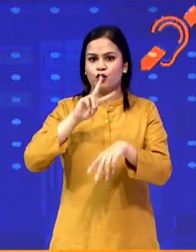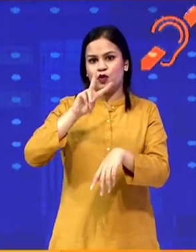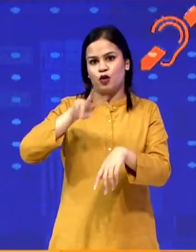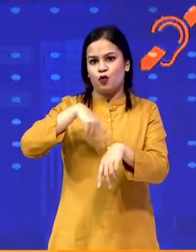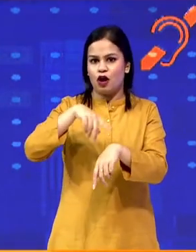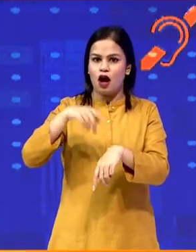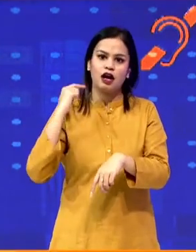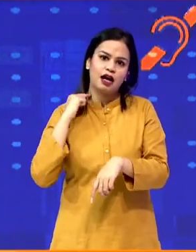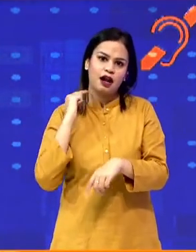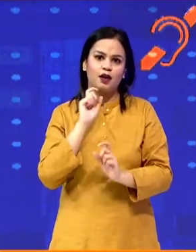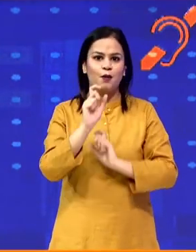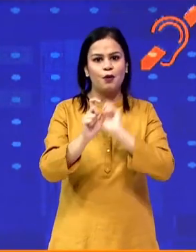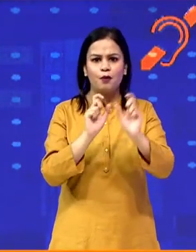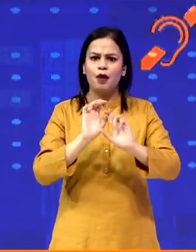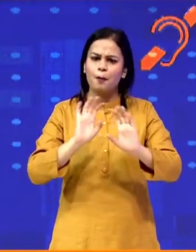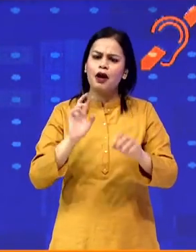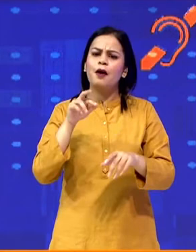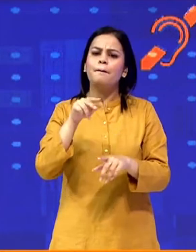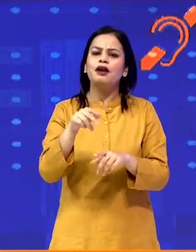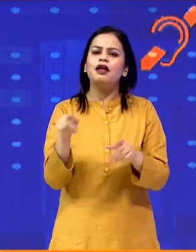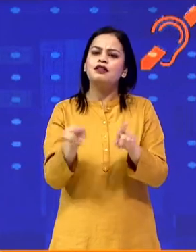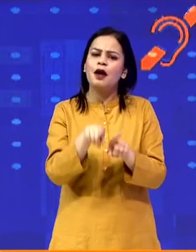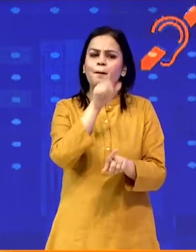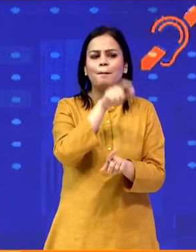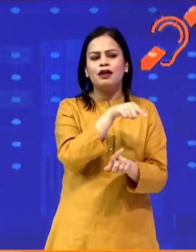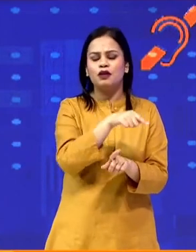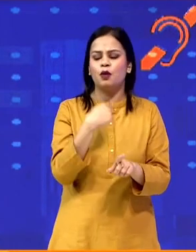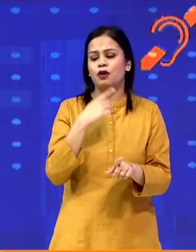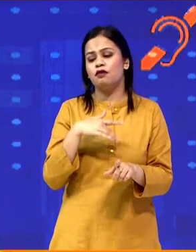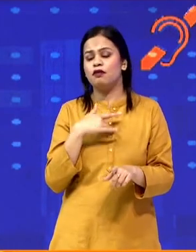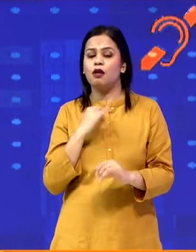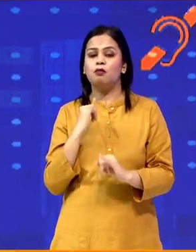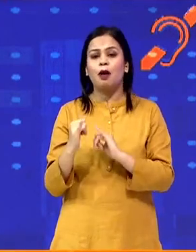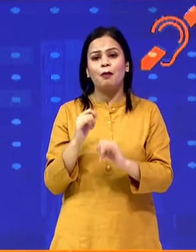तो वो भी तो जरा खुजली करेंगे